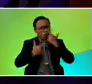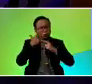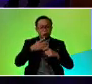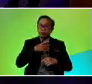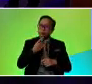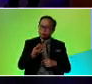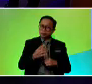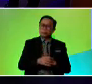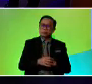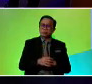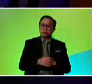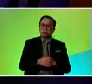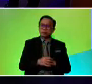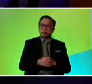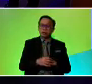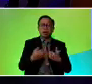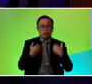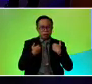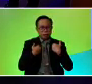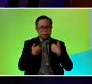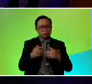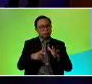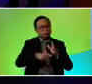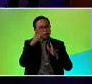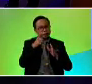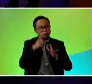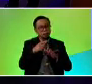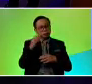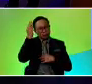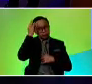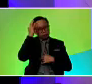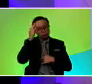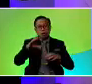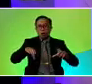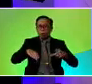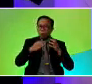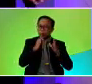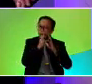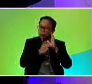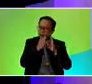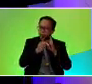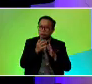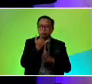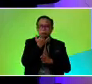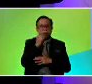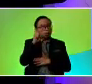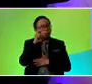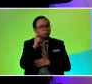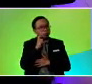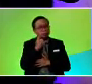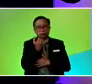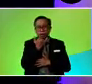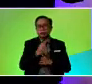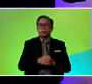tapi pada masanya sama dia ada agenda lain oke Ya dibuat film-film yang lucu dan sebagainya Oke